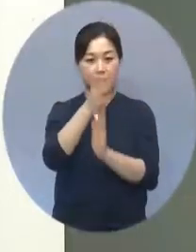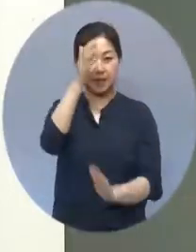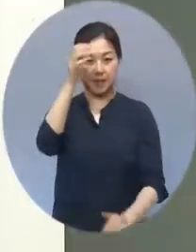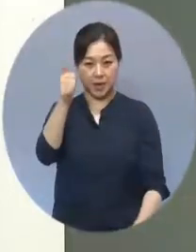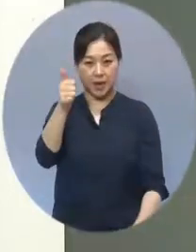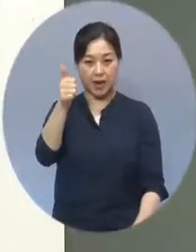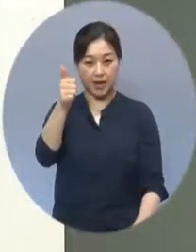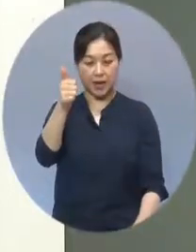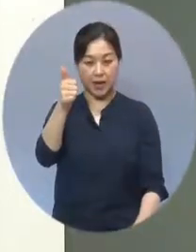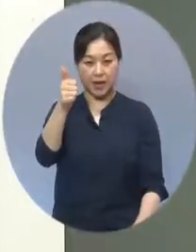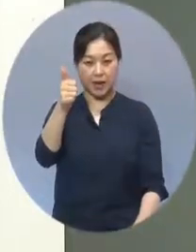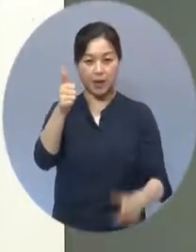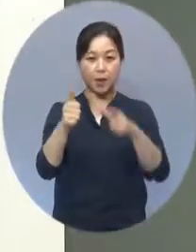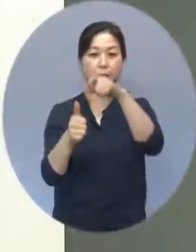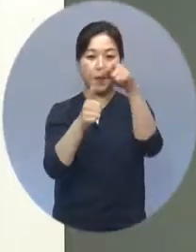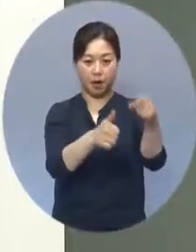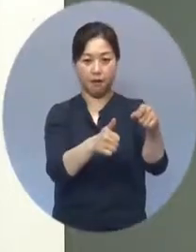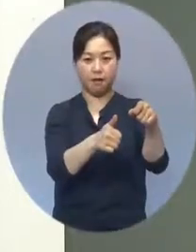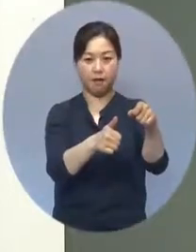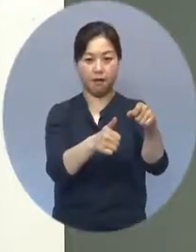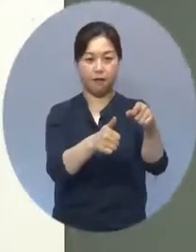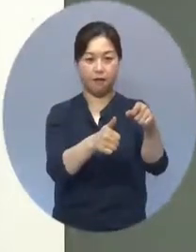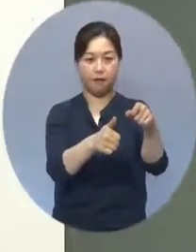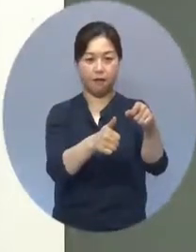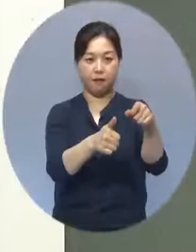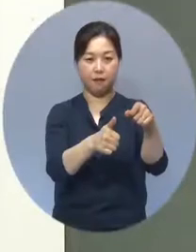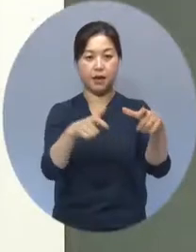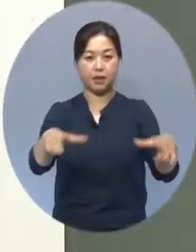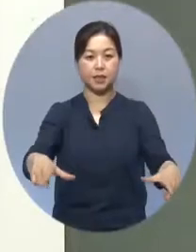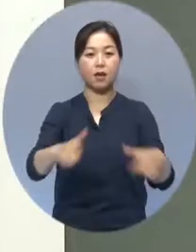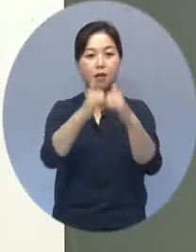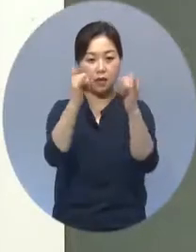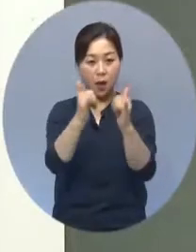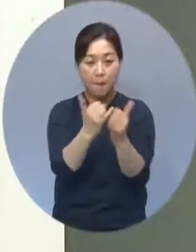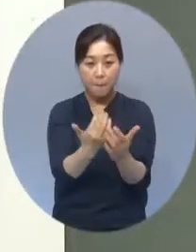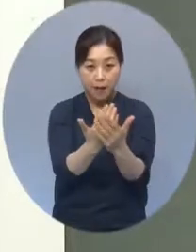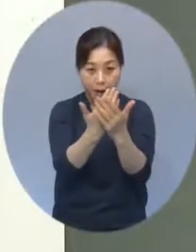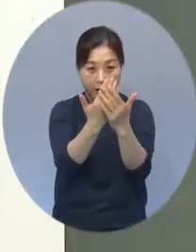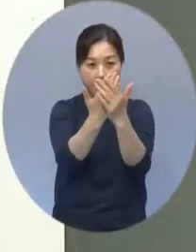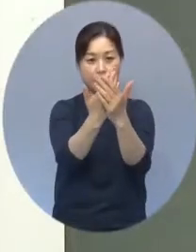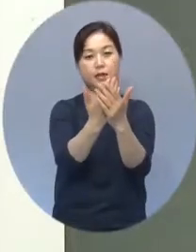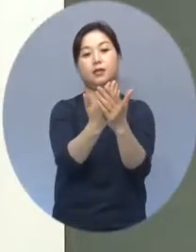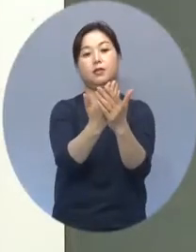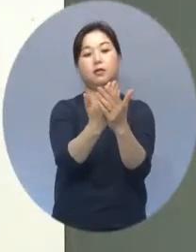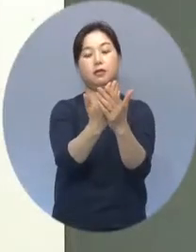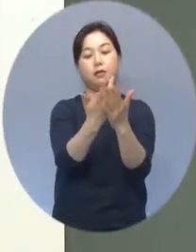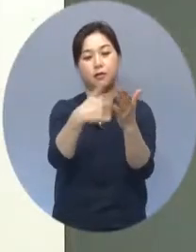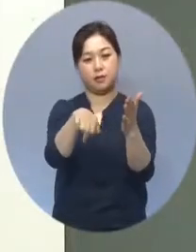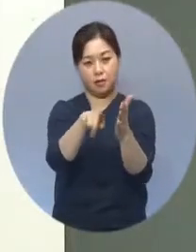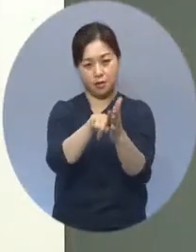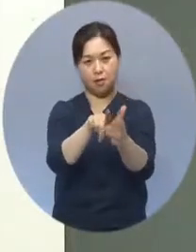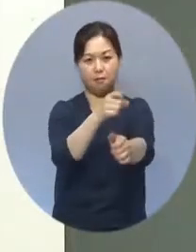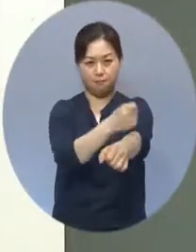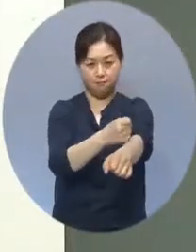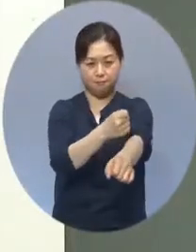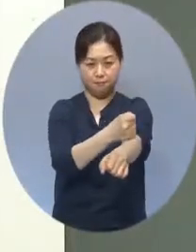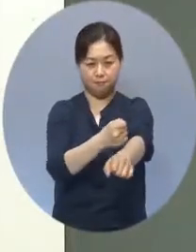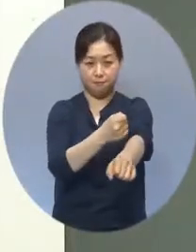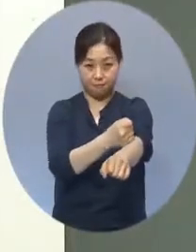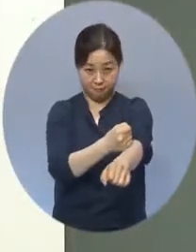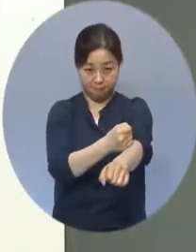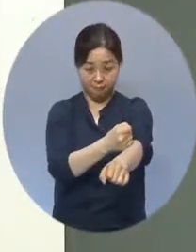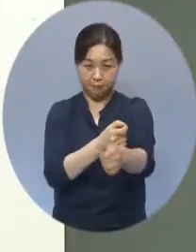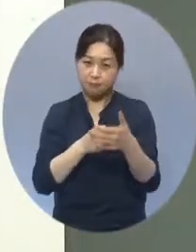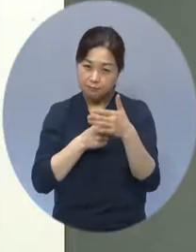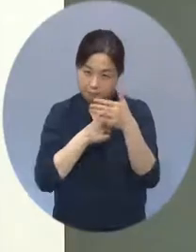시장으로 선출이 되셔서 또 지역사회 발전에 큰 공적을 쌓아가고 계시는